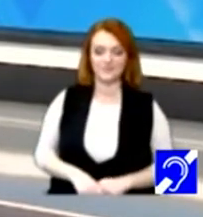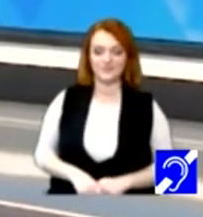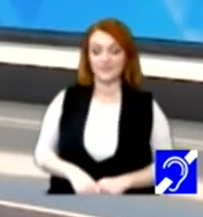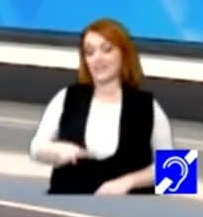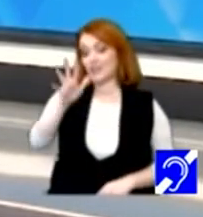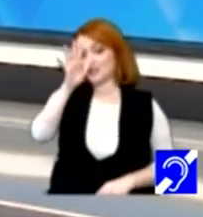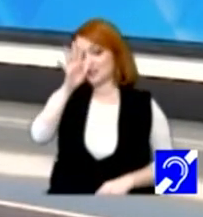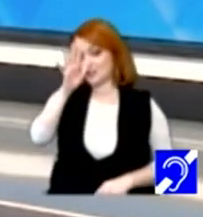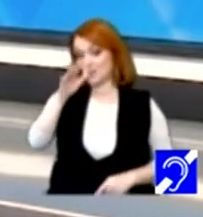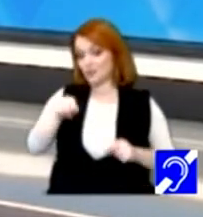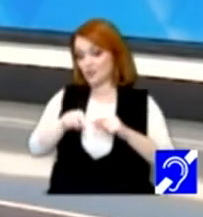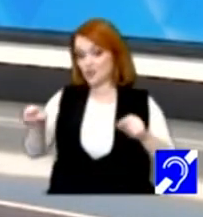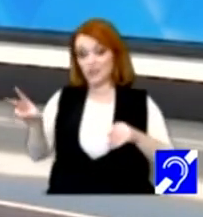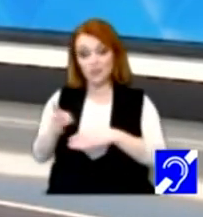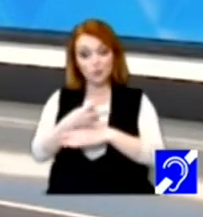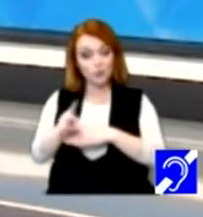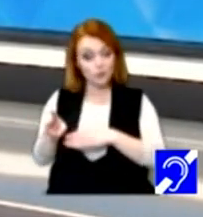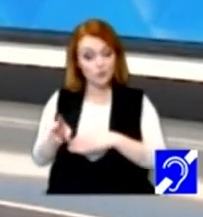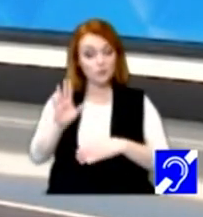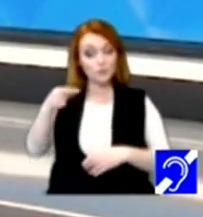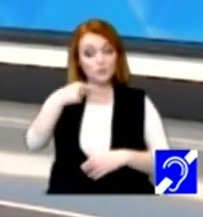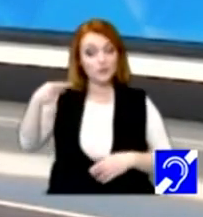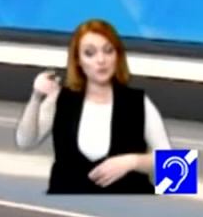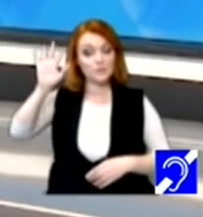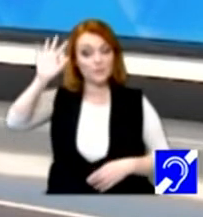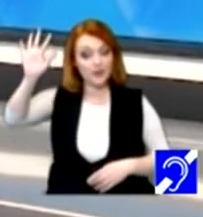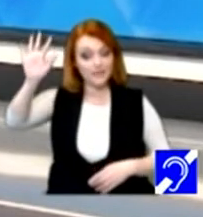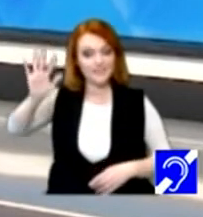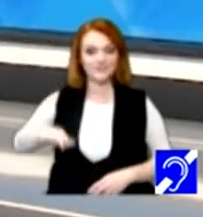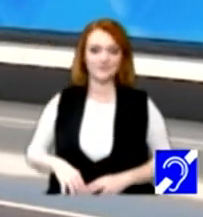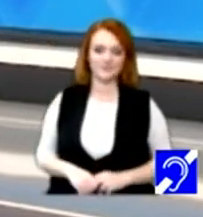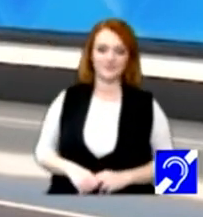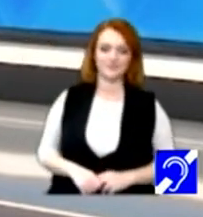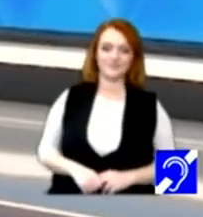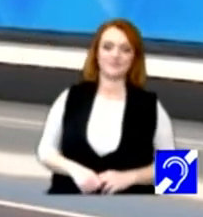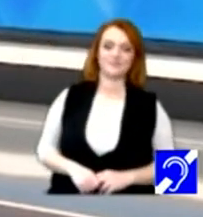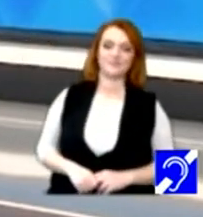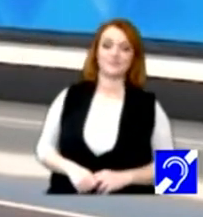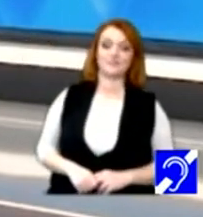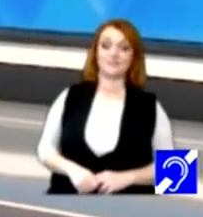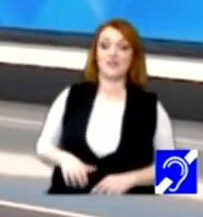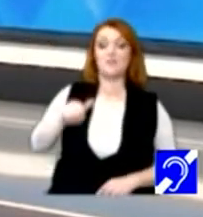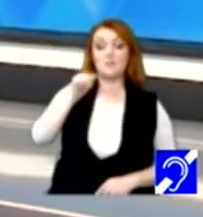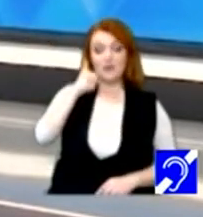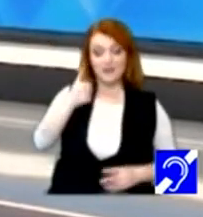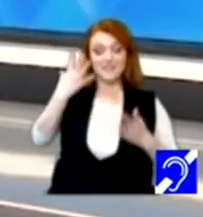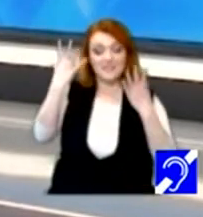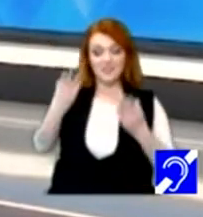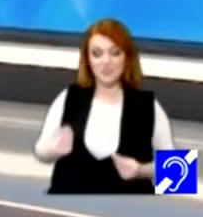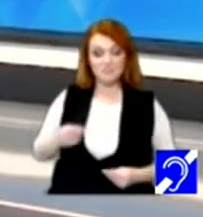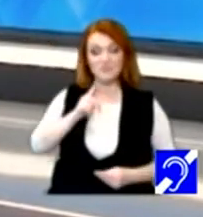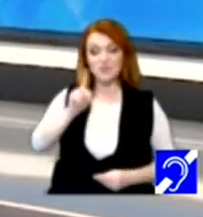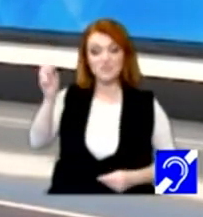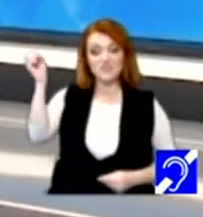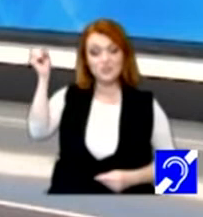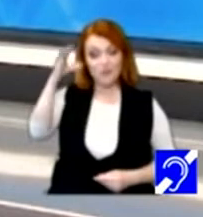În capitală urmează o noapte cu nori și minus 5 grade ne vor indica termometrele în centrul orașului. Nici mâine nu vedem soarele, însă